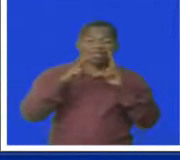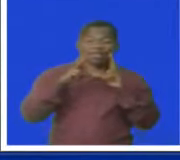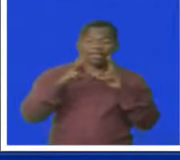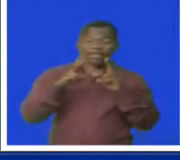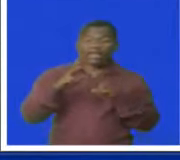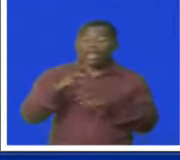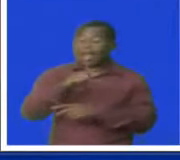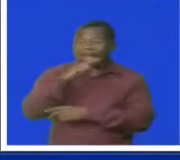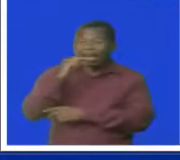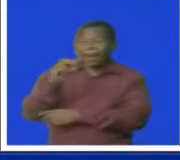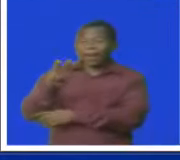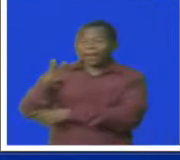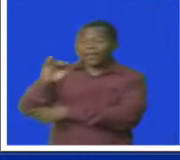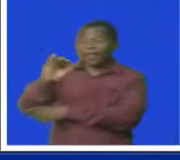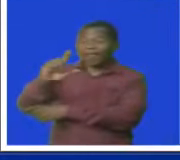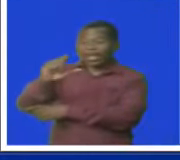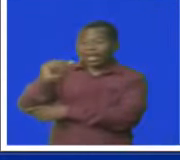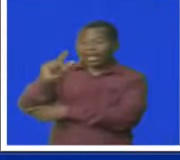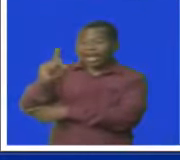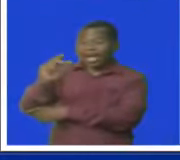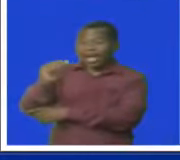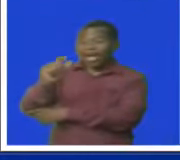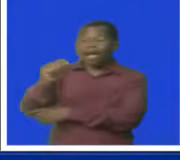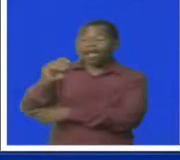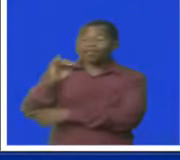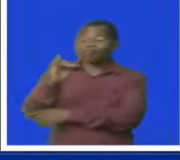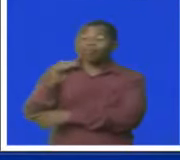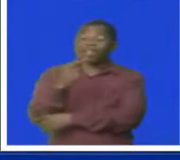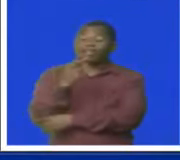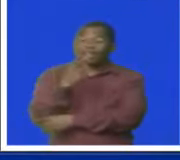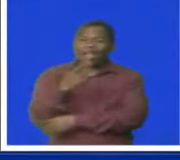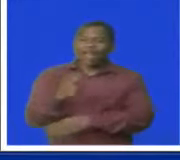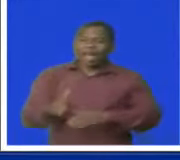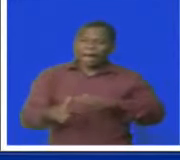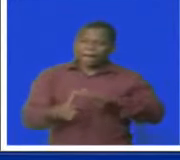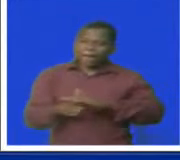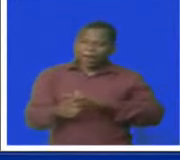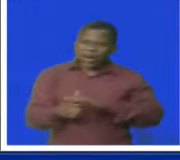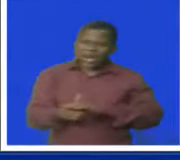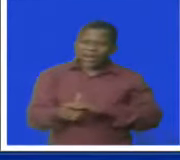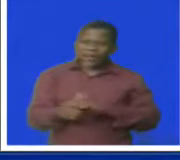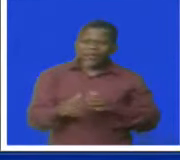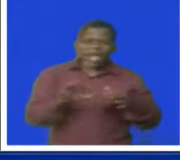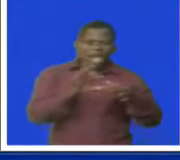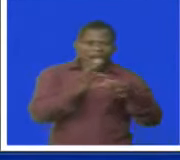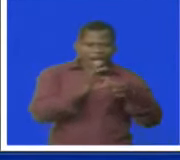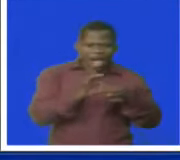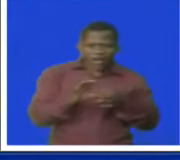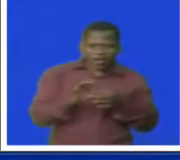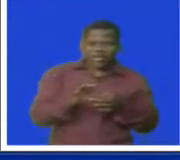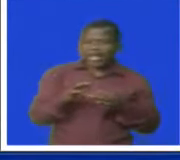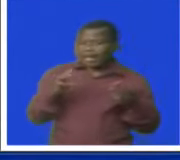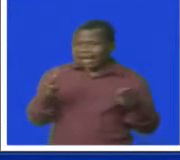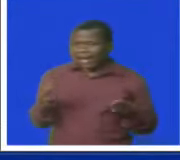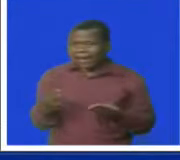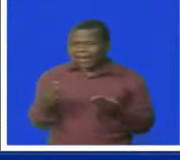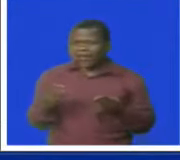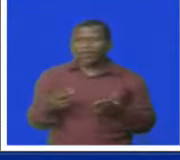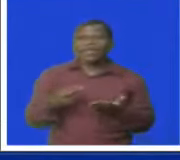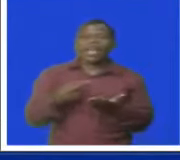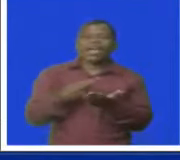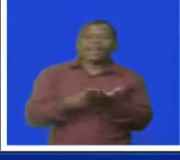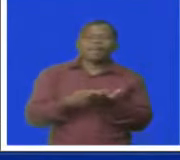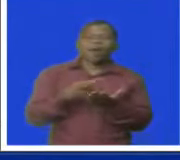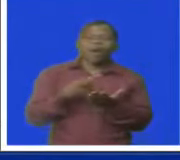silive sibike ngalokufanele kuleti tindzaba kude kusinalaba sisidako babone ukuthi vele kukhona lokwentiwa live.